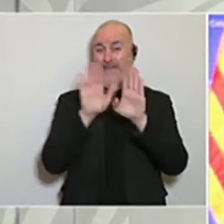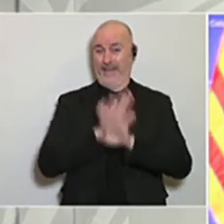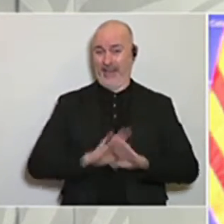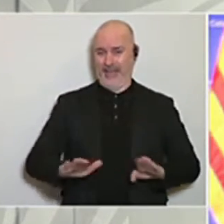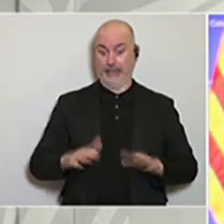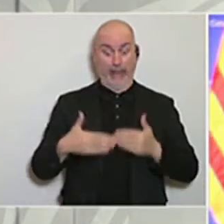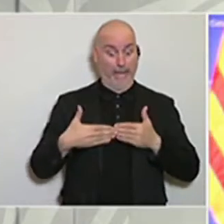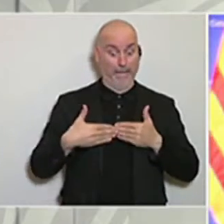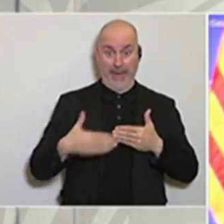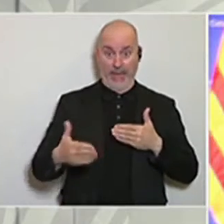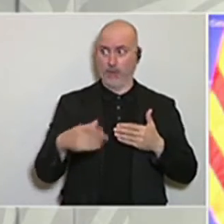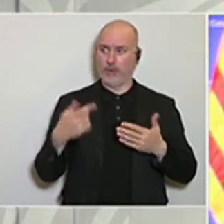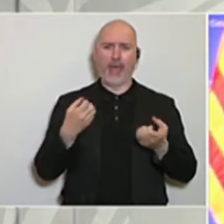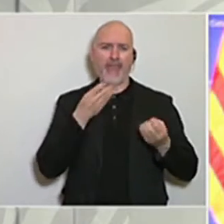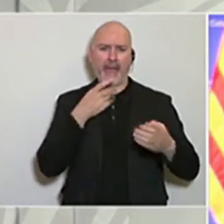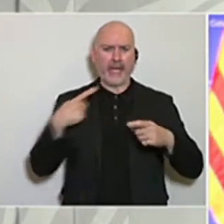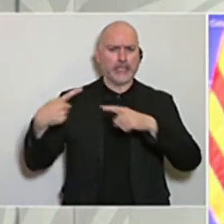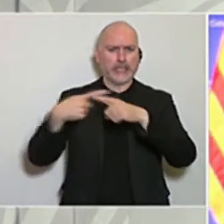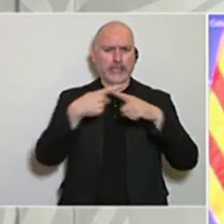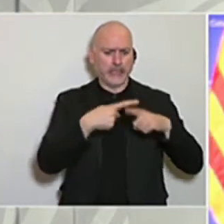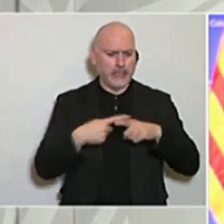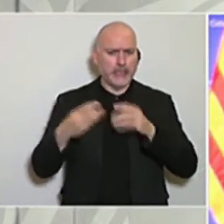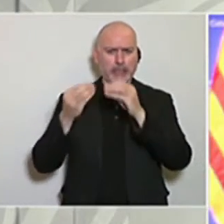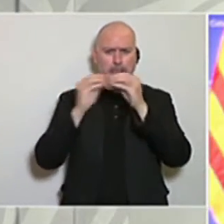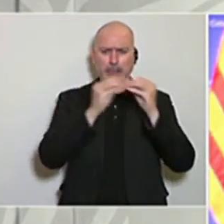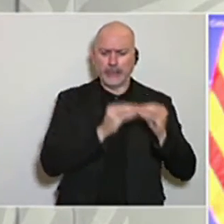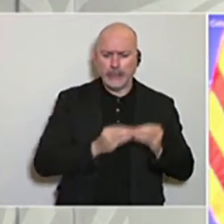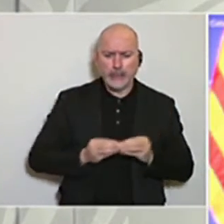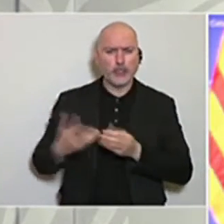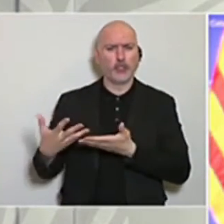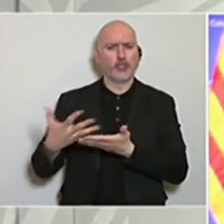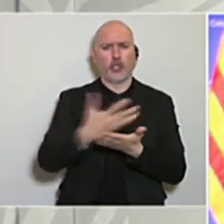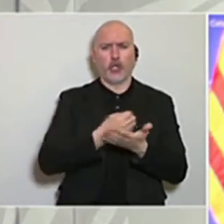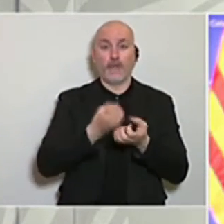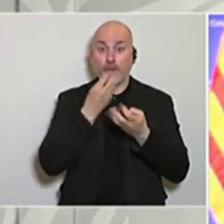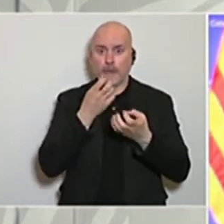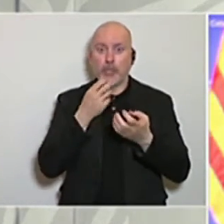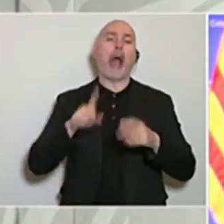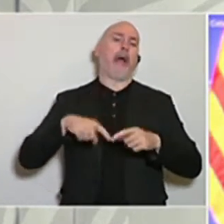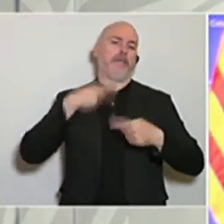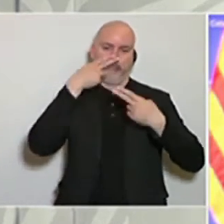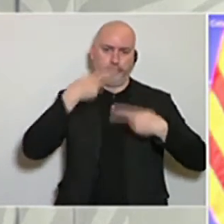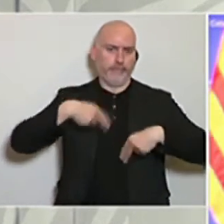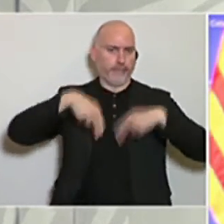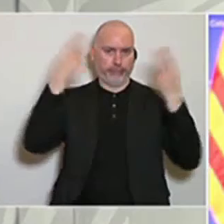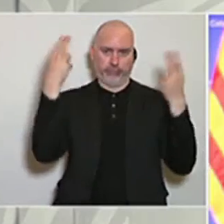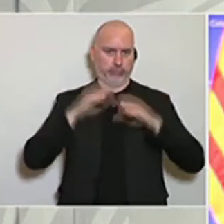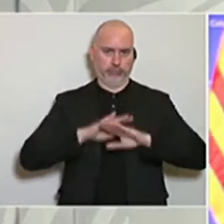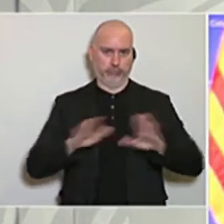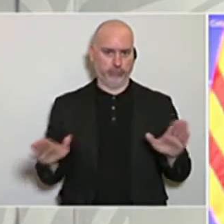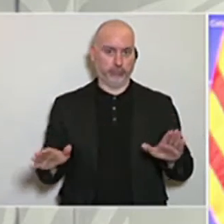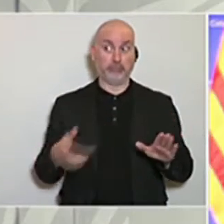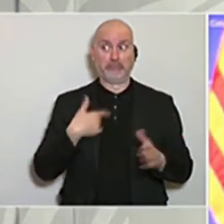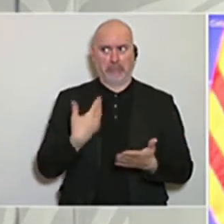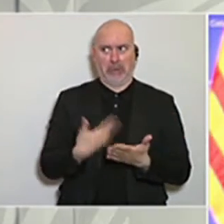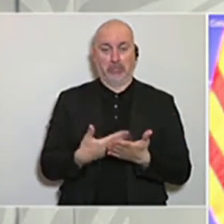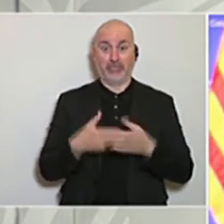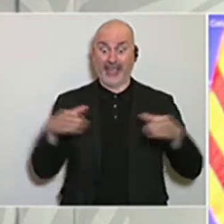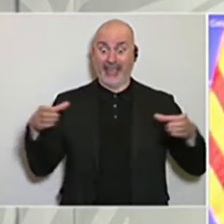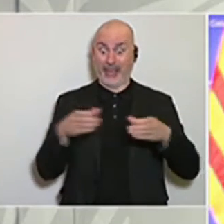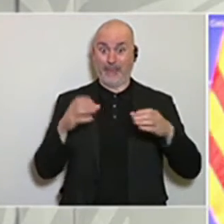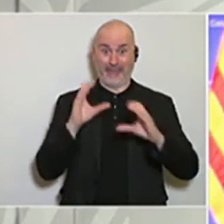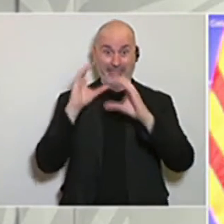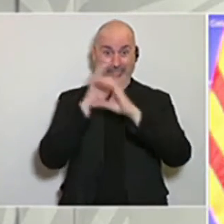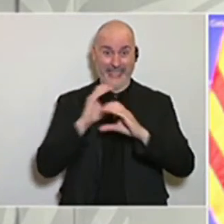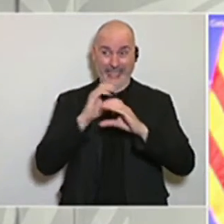quan estiguin creuades totes les dades i estigui tota la informació, doncs es farà pública. No? I en aquest sentit em consta que per part de l'equip de